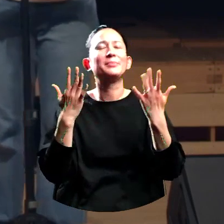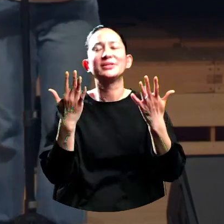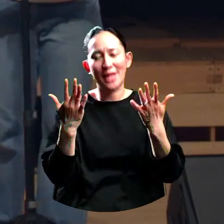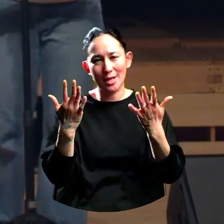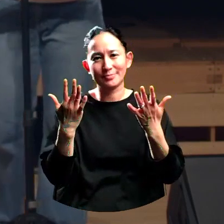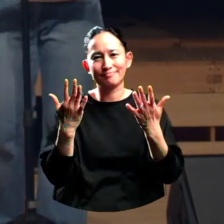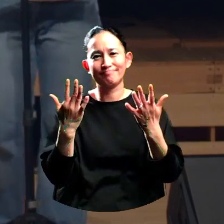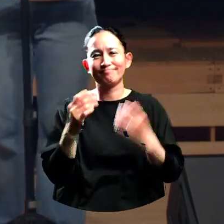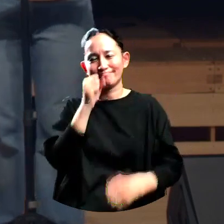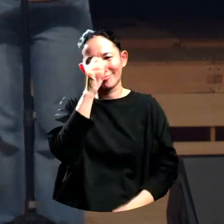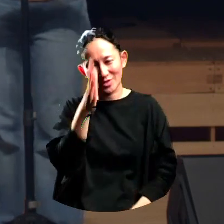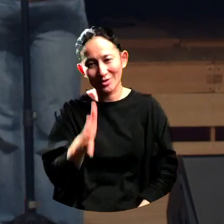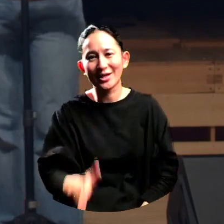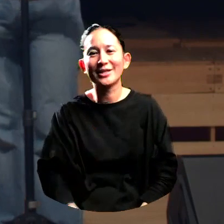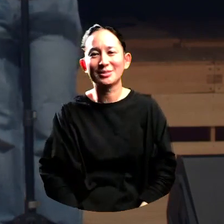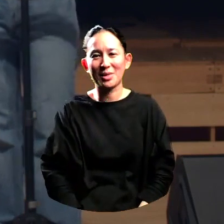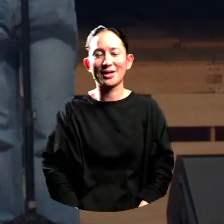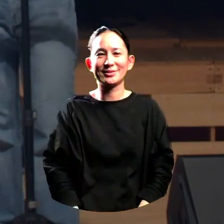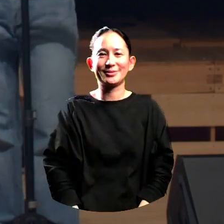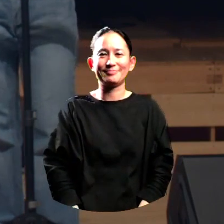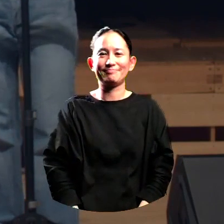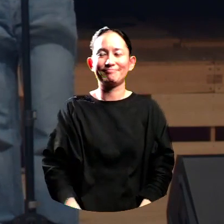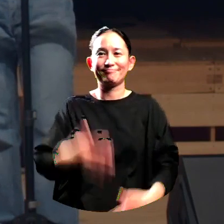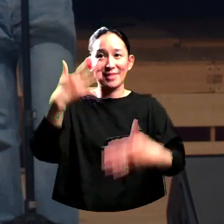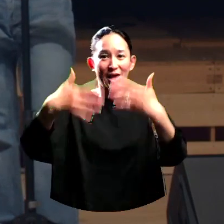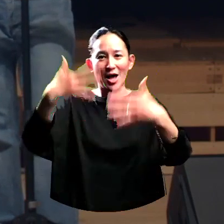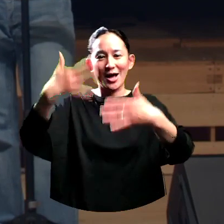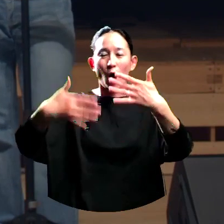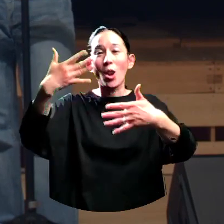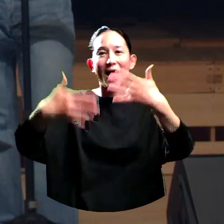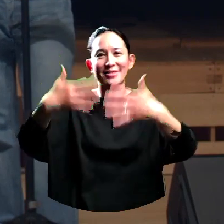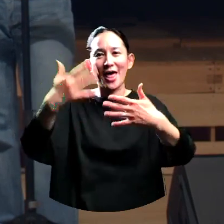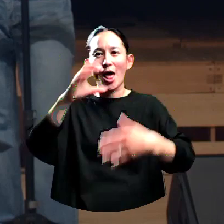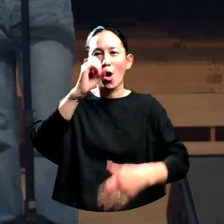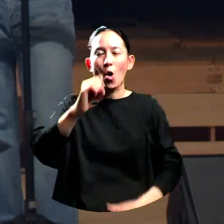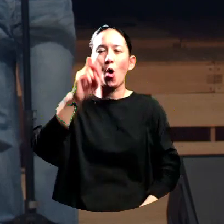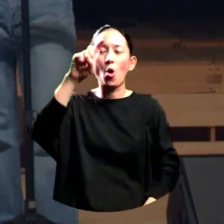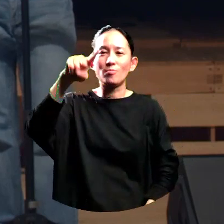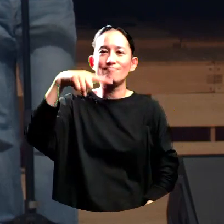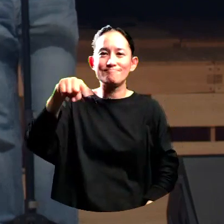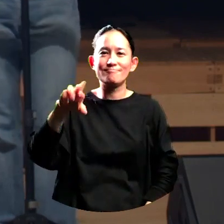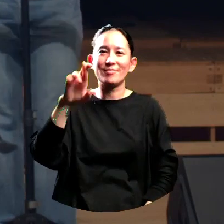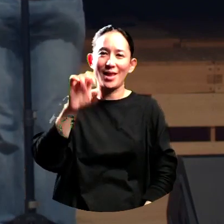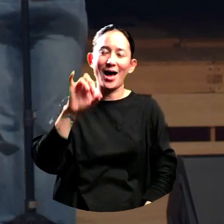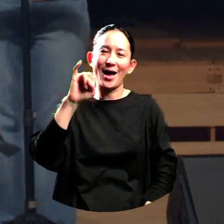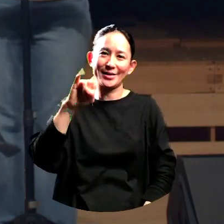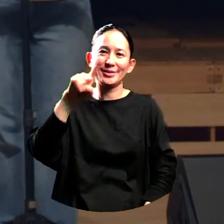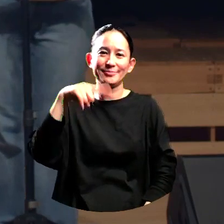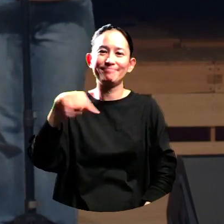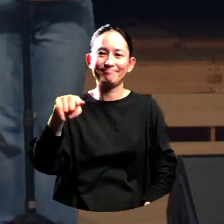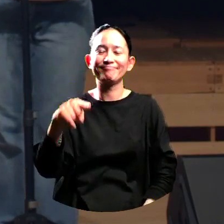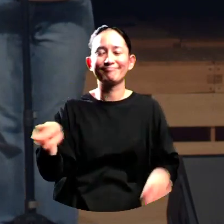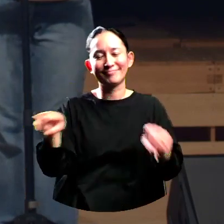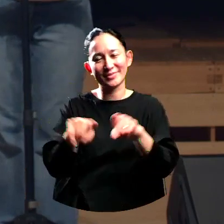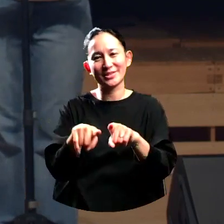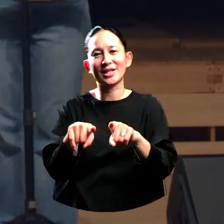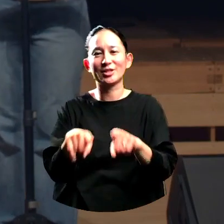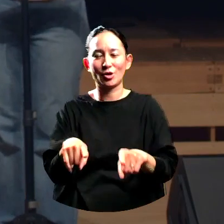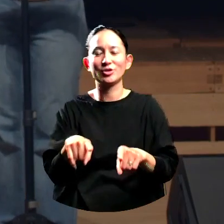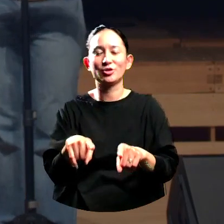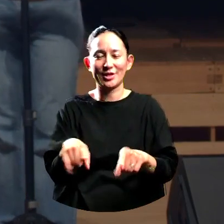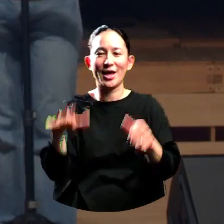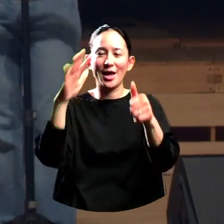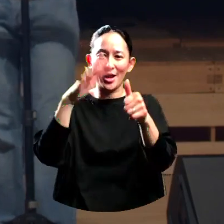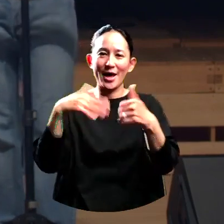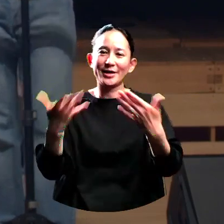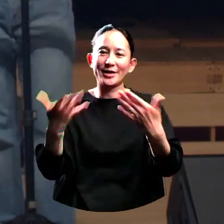Alright, so please join us there. ぜひ、オンラインを通して一緒に、礼拝を捧げましょう。 Also, we still have our online